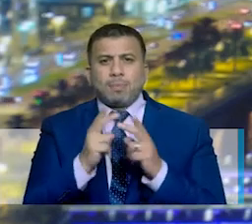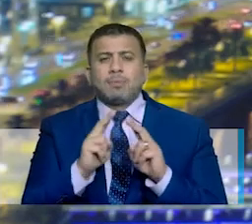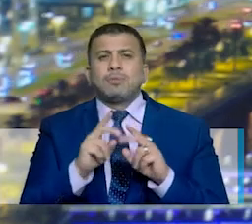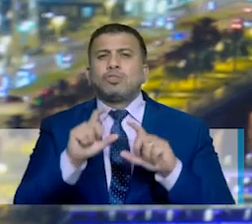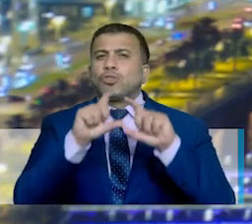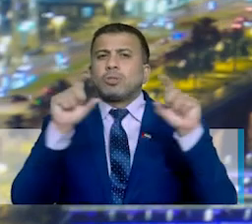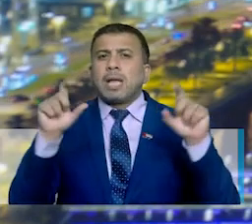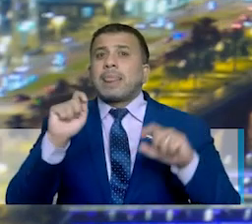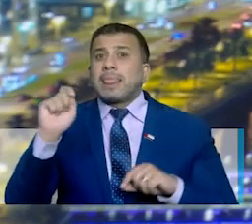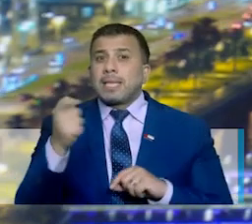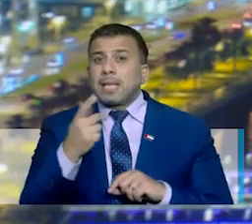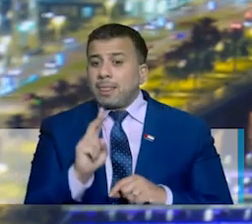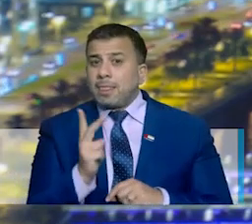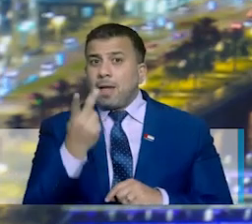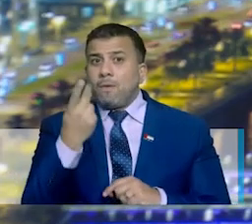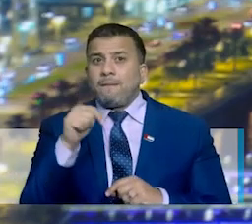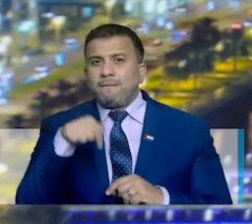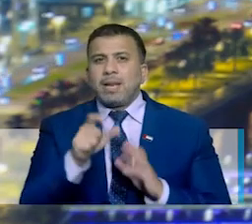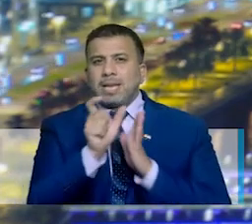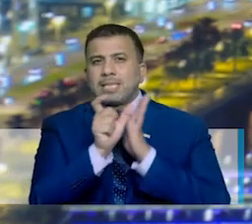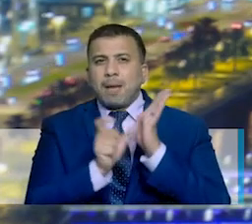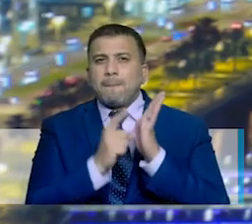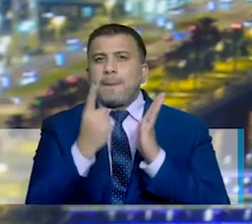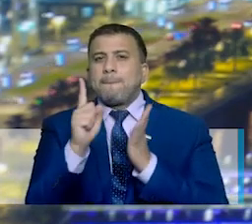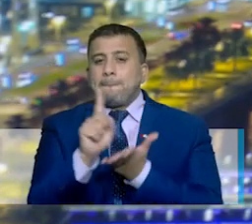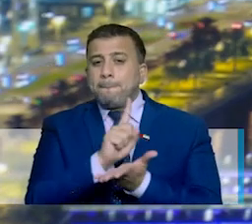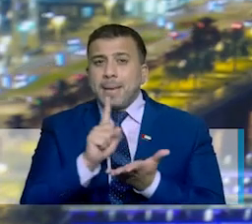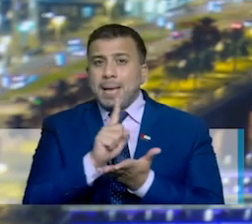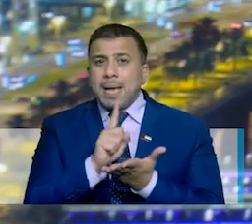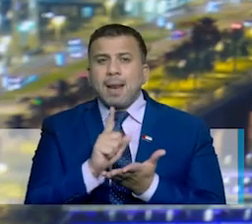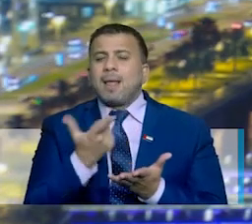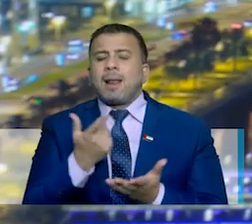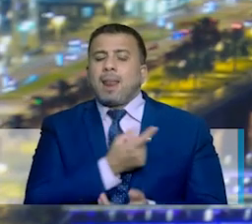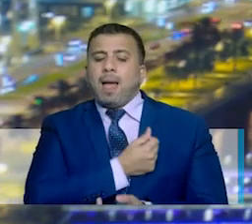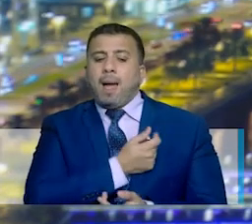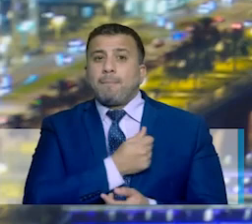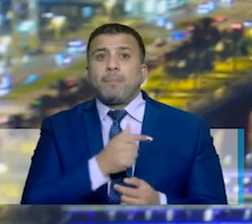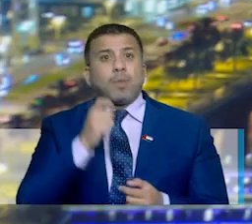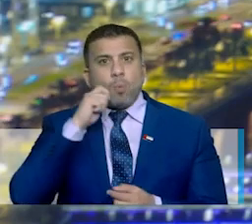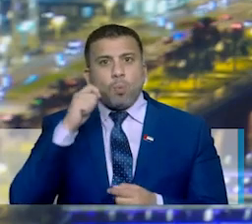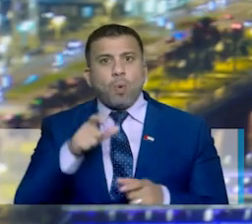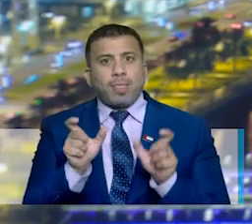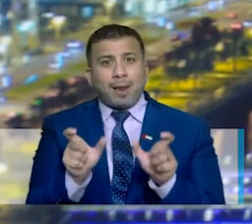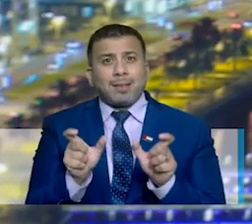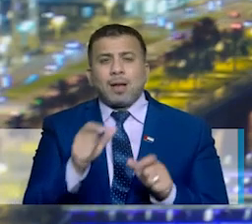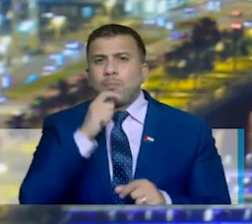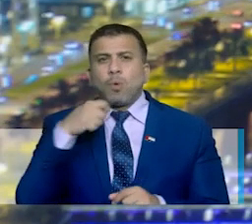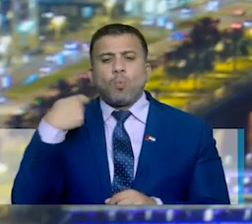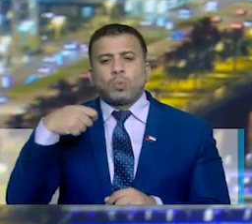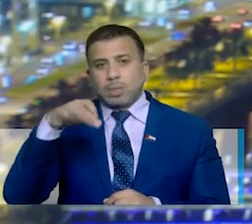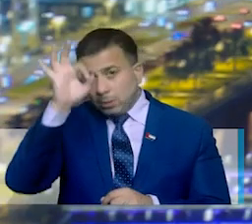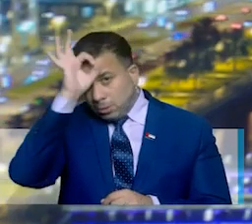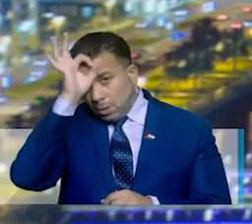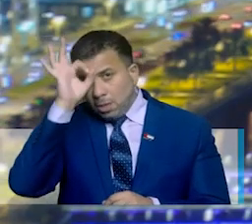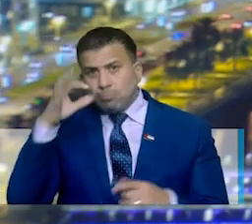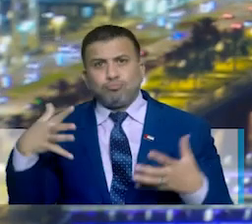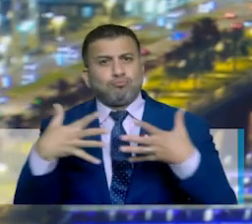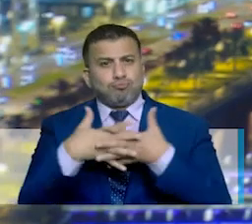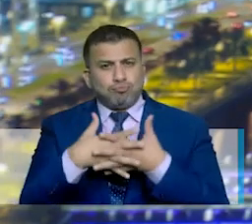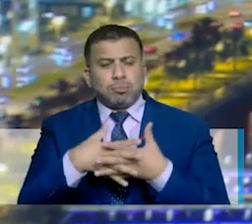تحت شعار تسريع التحول في النظام البيئي للأمن الوطني بالتعاون مع وزارة الداخلية